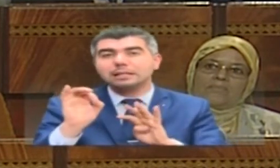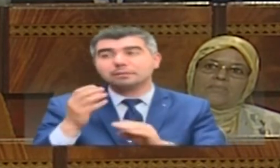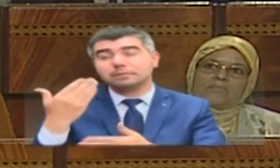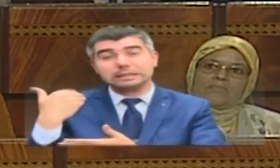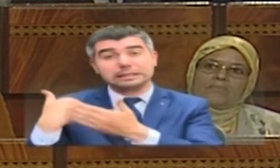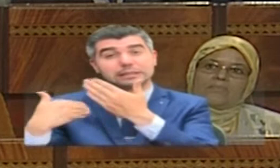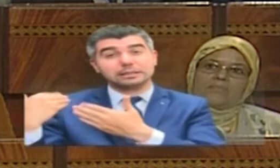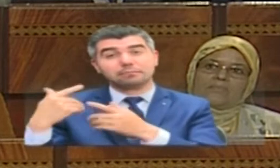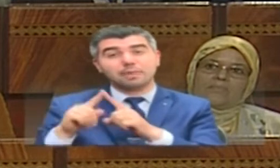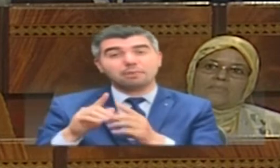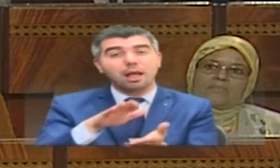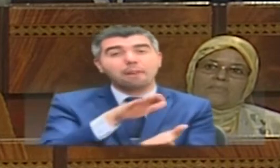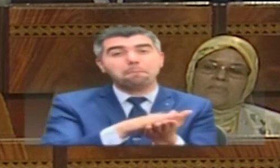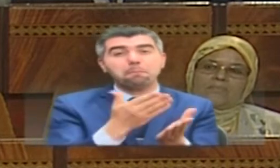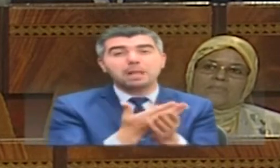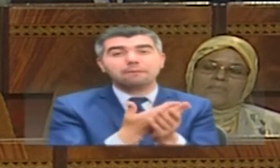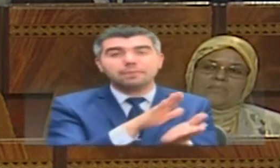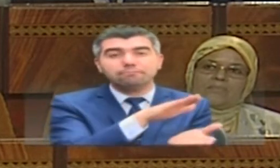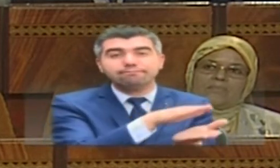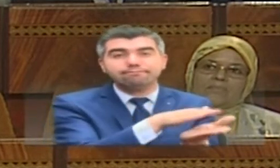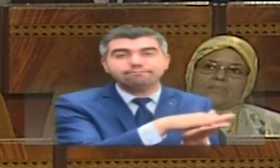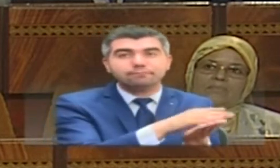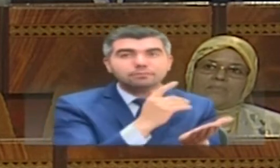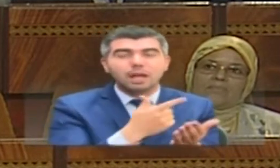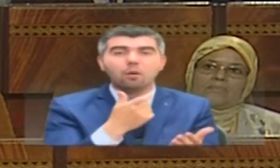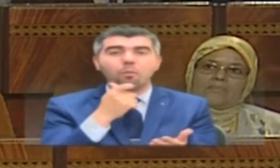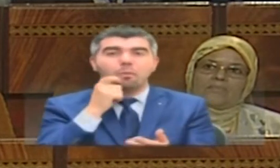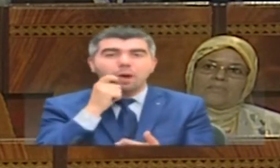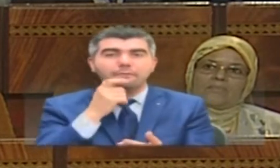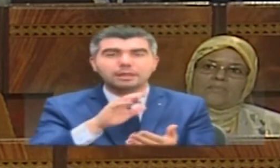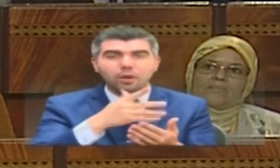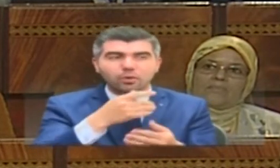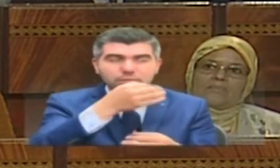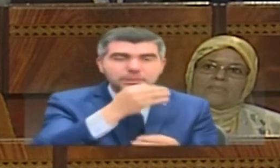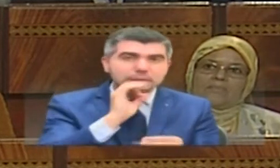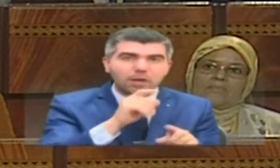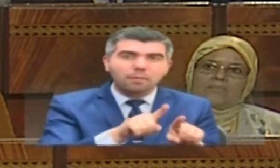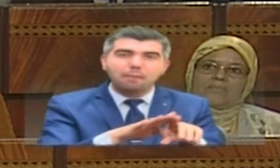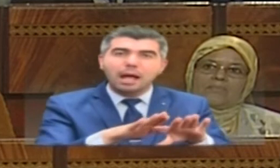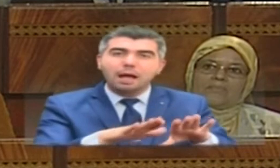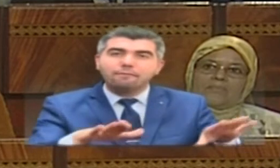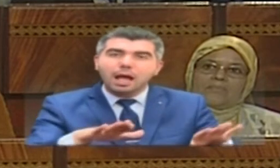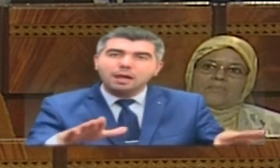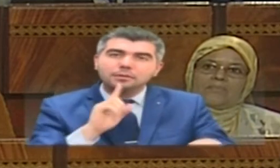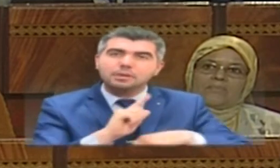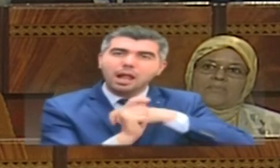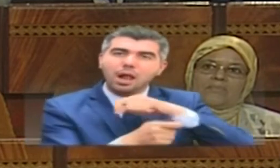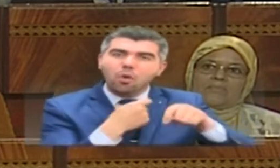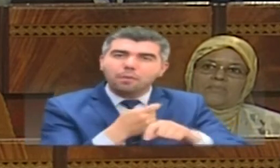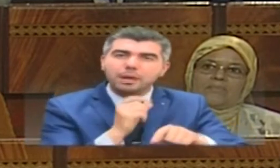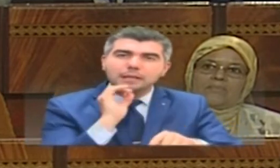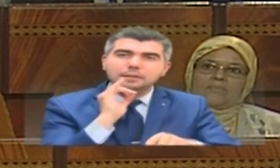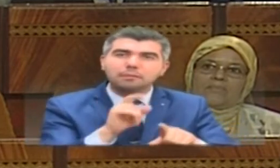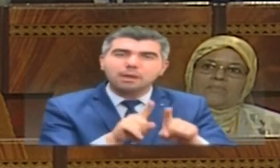السيد الوزير، لابد كذلك ان يشمل هذا النوع من التحفيظ بقيه الاراضي المستغله بشكل متواصل في العالم القروي واللي هي من